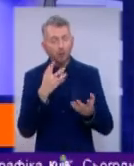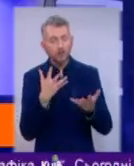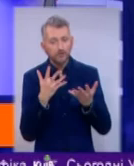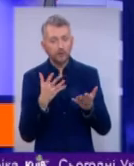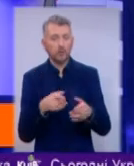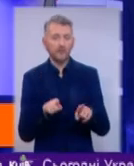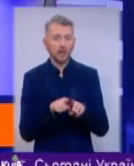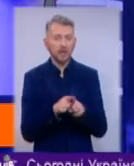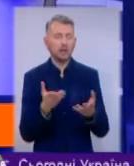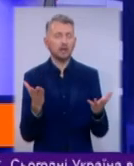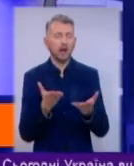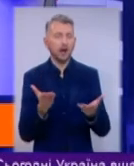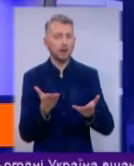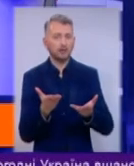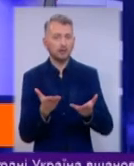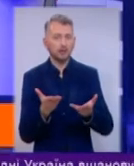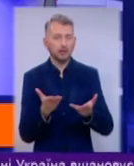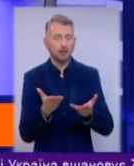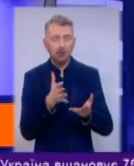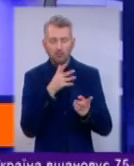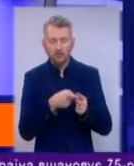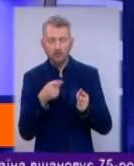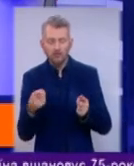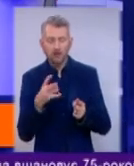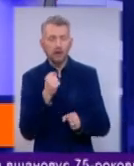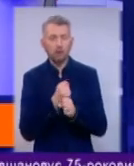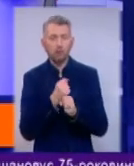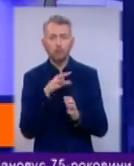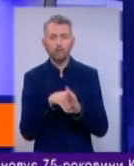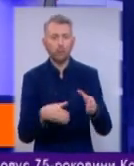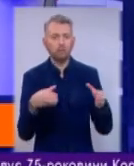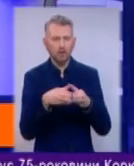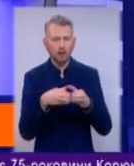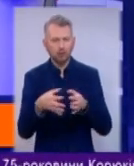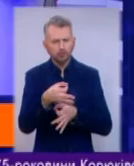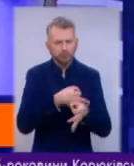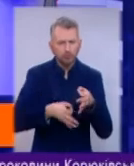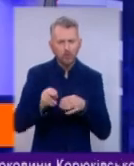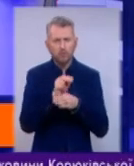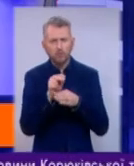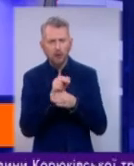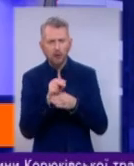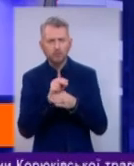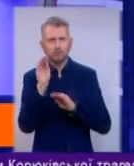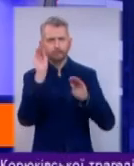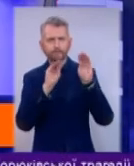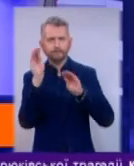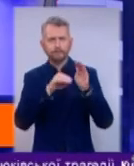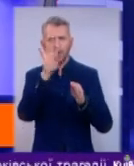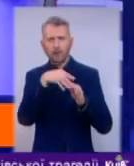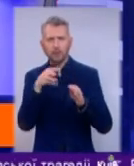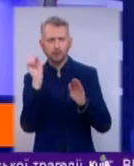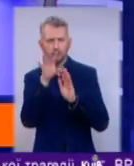все-таки якась певна, теж певний час на роботу в комітеті, для того, щоб ці всі поправки сформувати, таблицю опрацювати і так